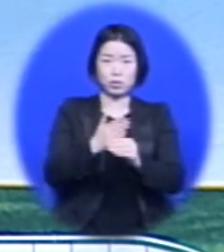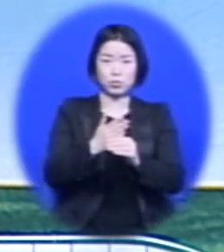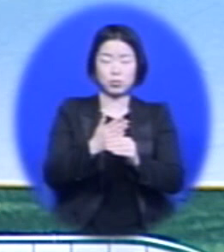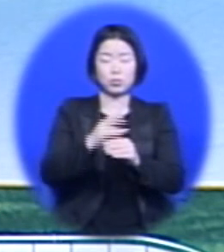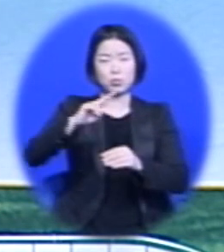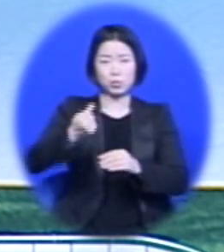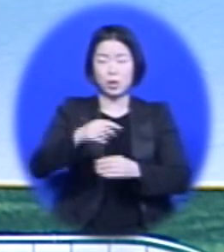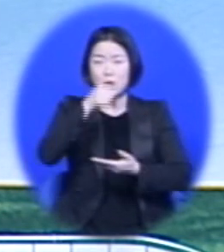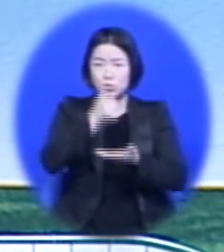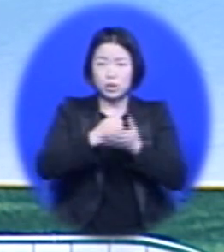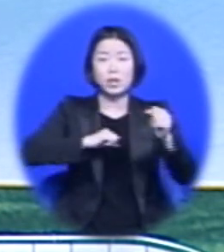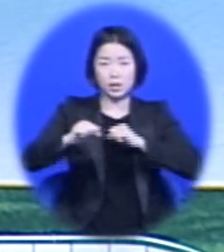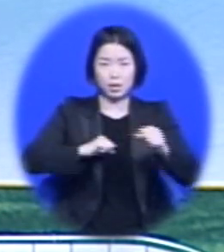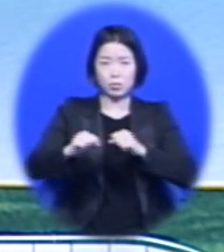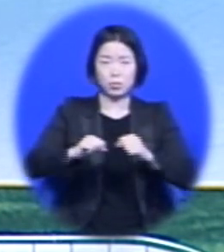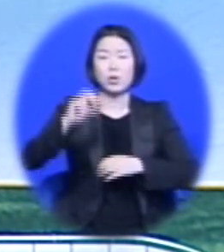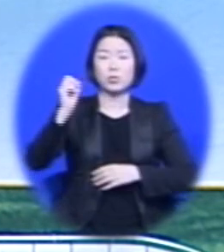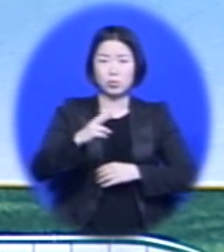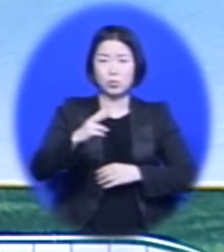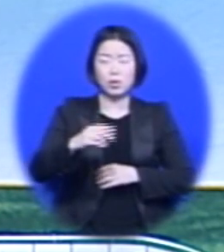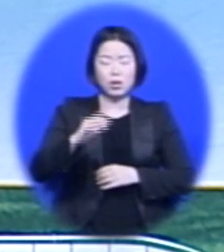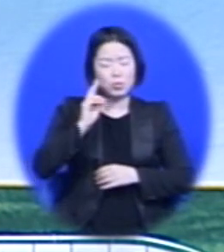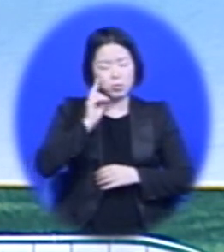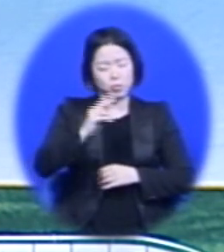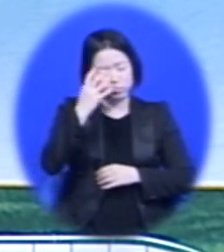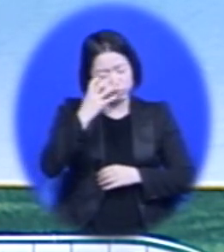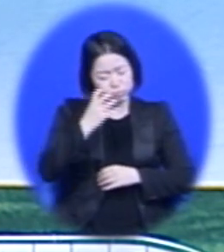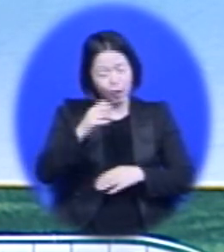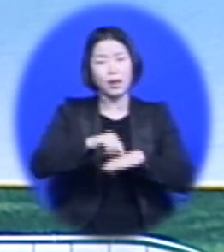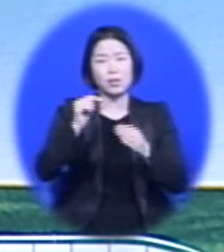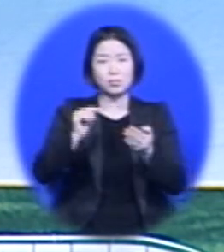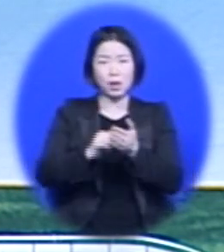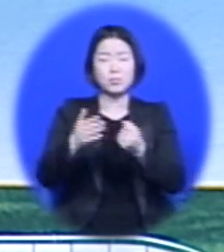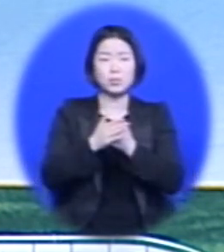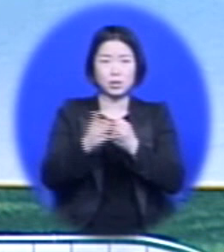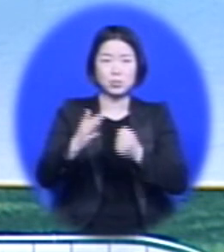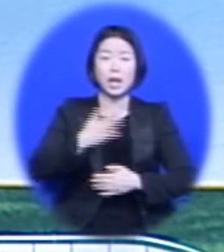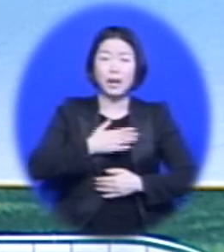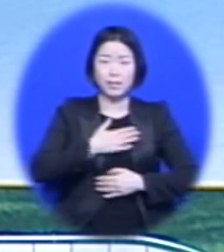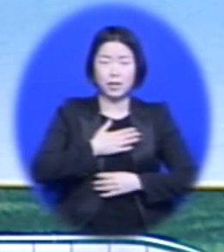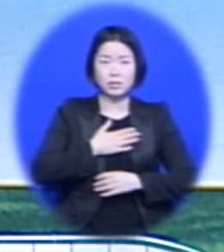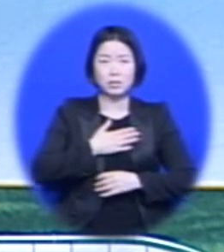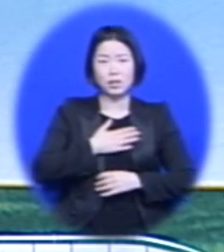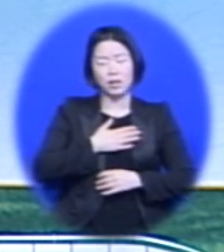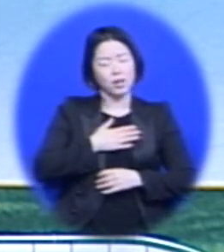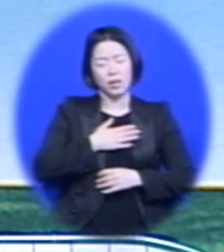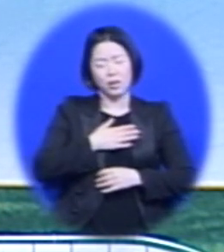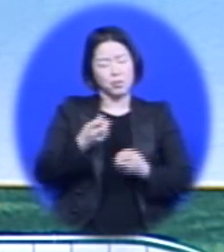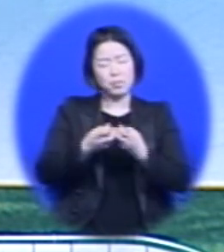죄를 짓고 그리고는 너무나 비참한 마음에서 나는